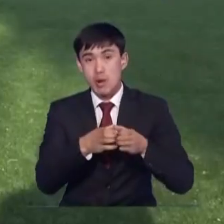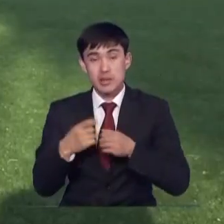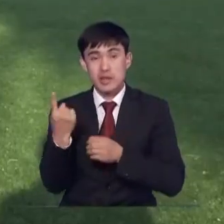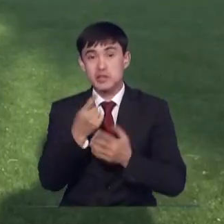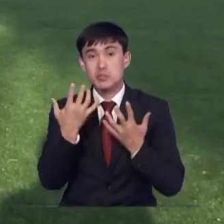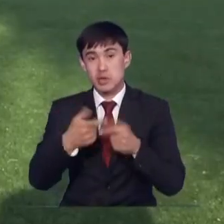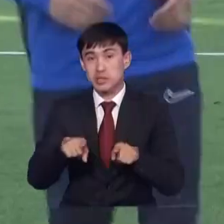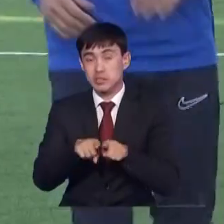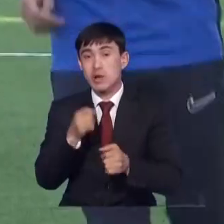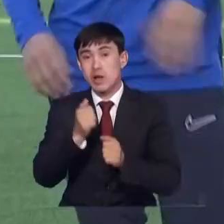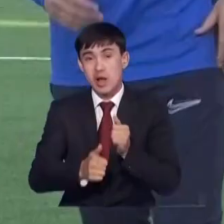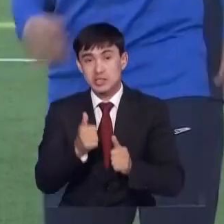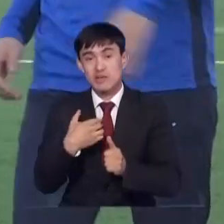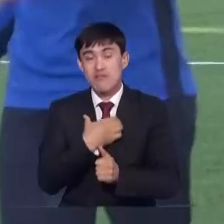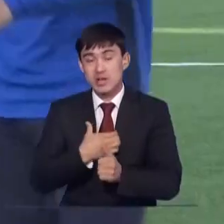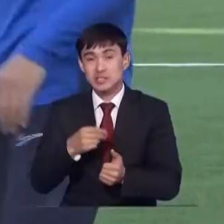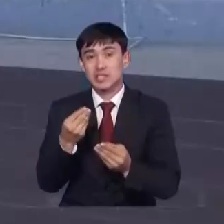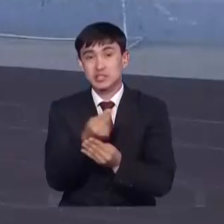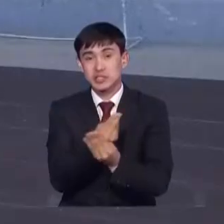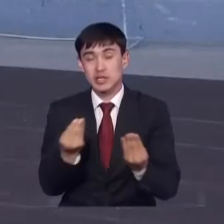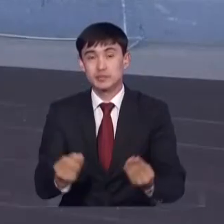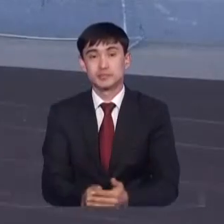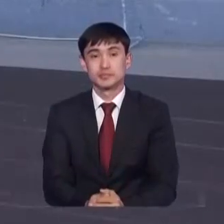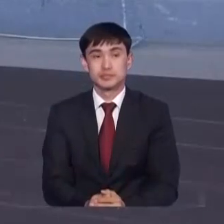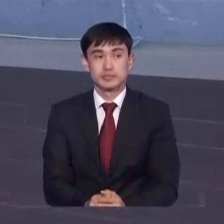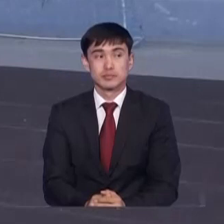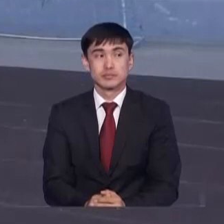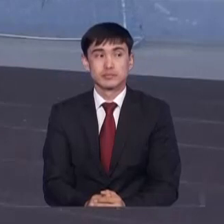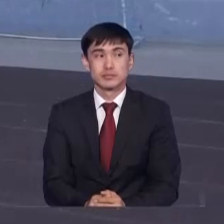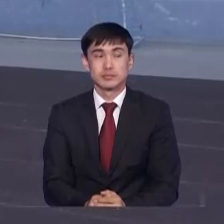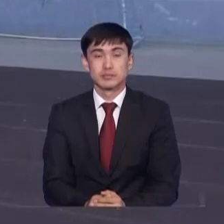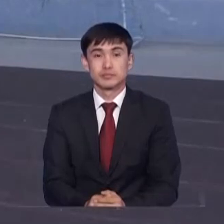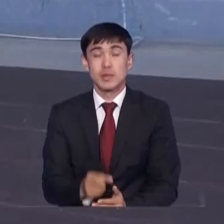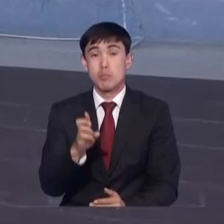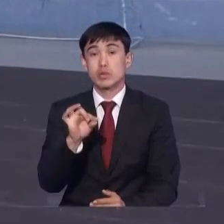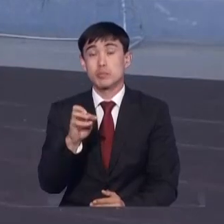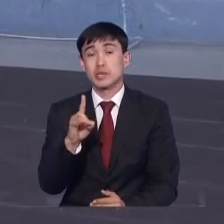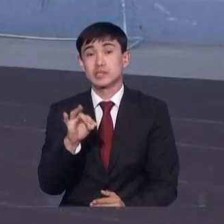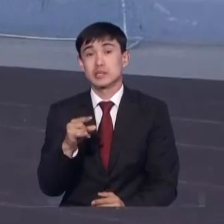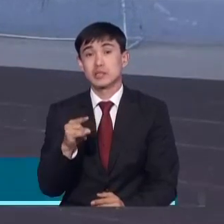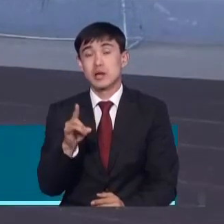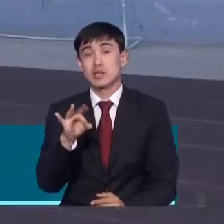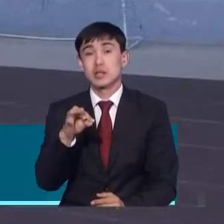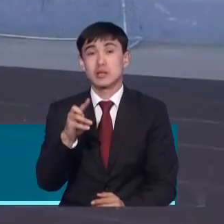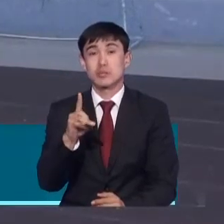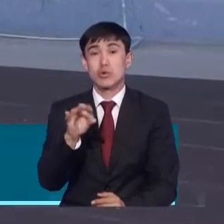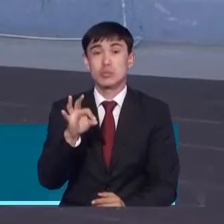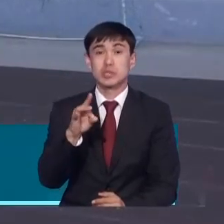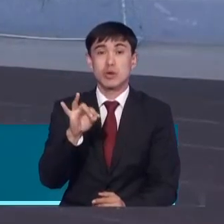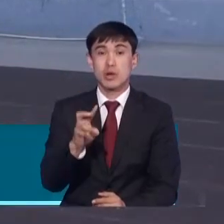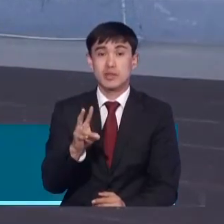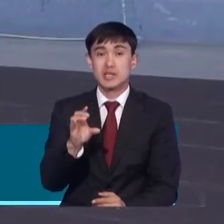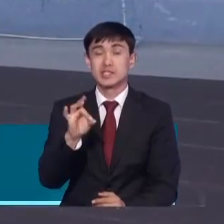механизм где каждый винтик важная деталь балбеков асха балбеков Асхат Равиля дыханов Арен басар Рауан